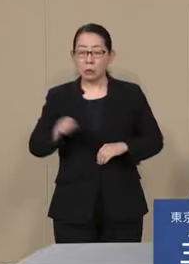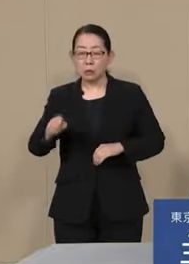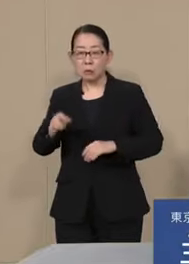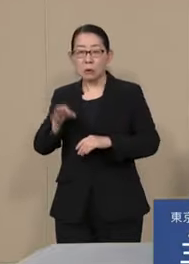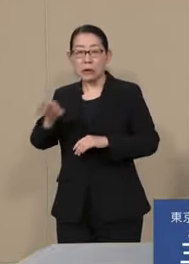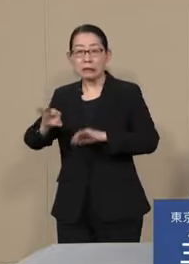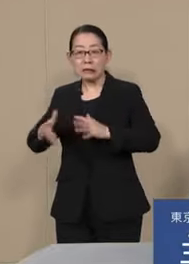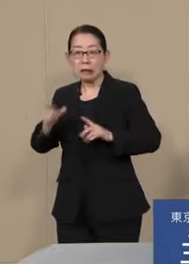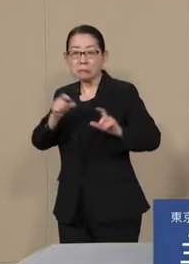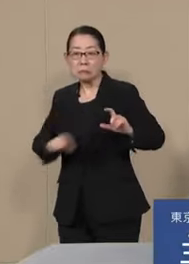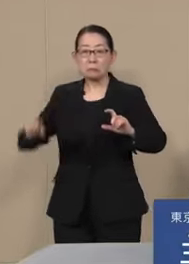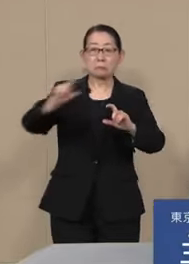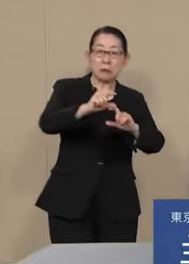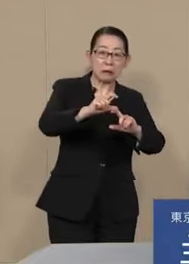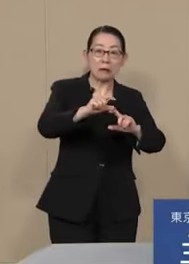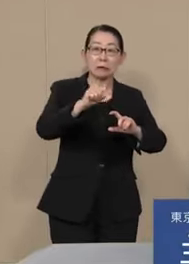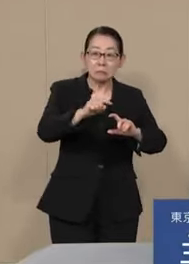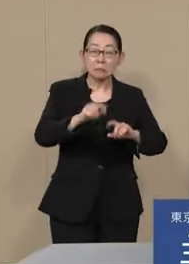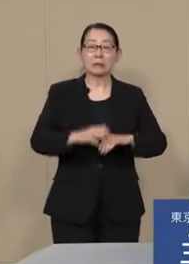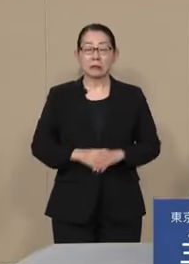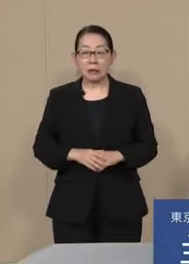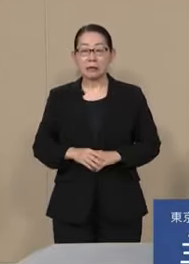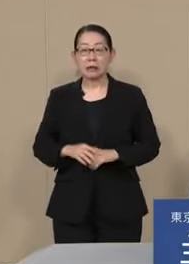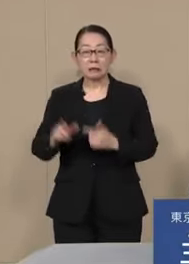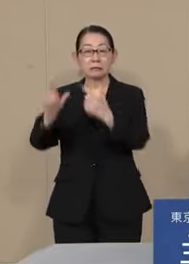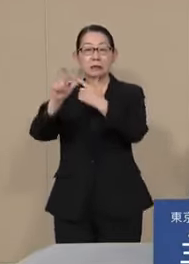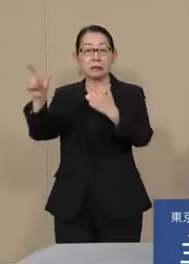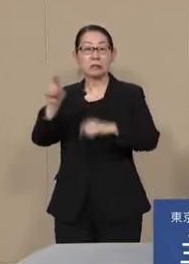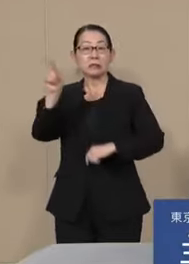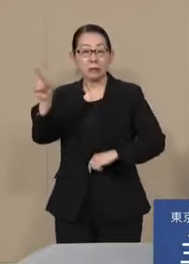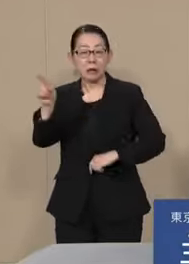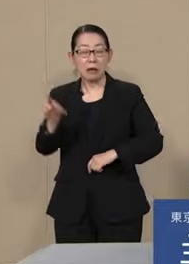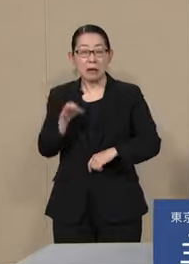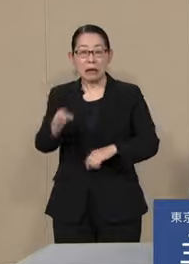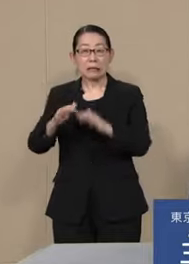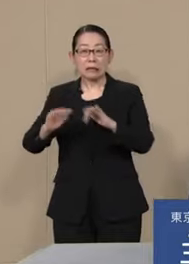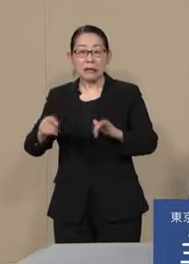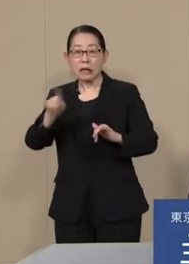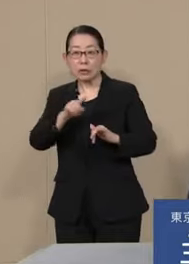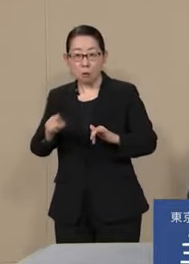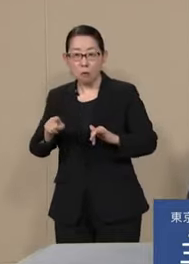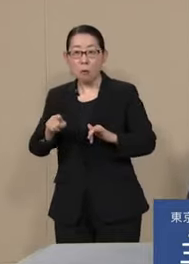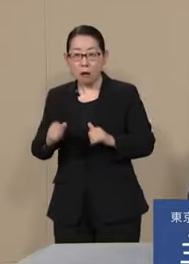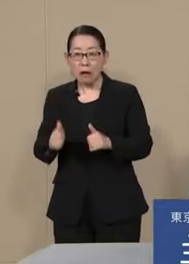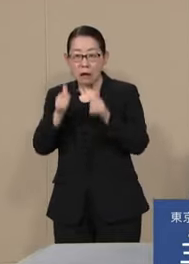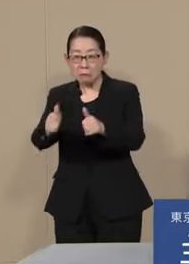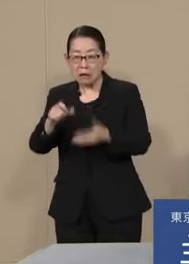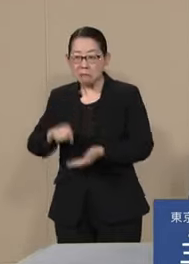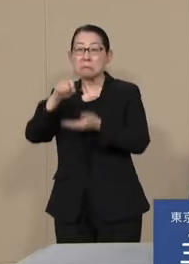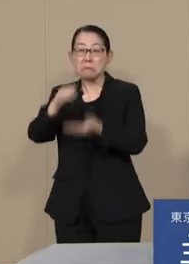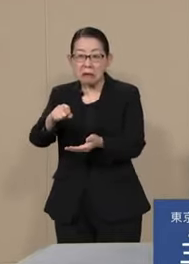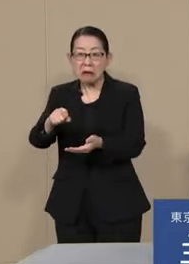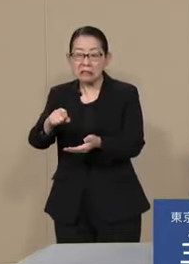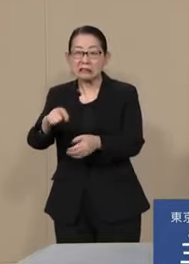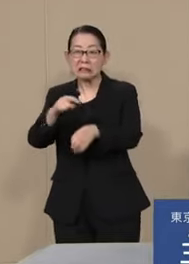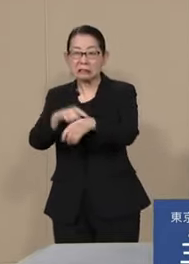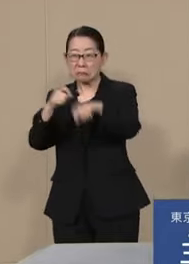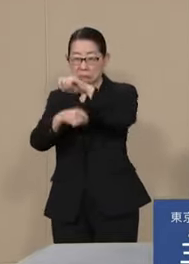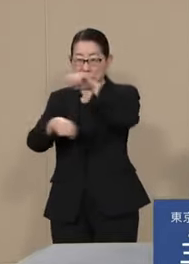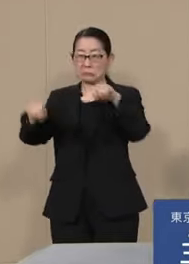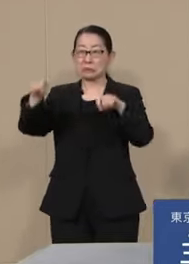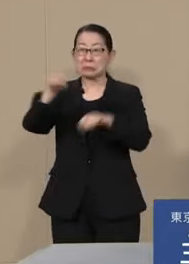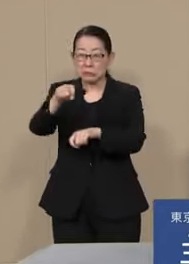ですもしNHKが不笑いるそ全員3を消したら時間の無駄ですそれほど多く